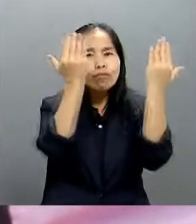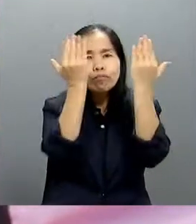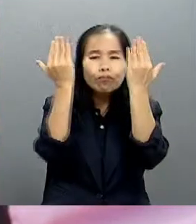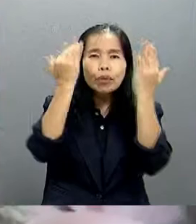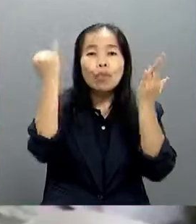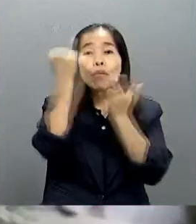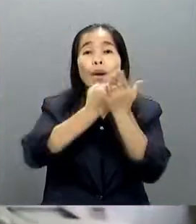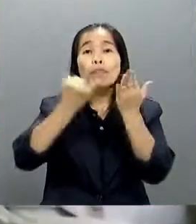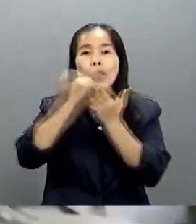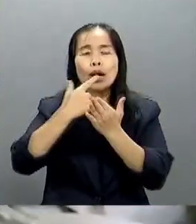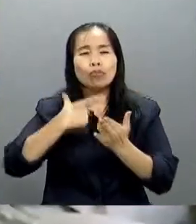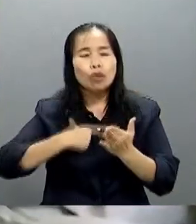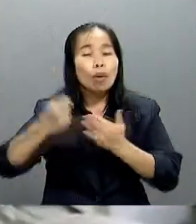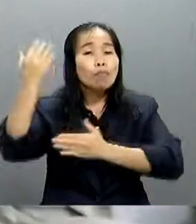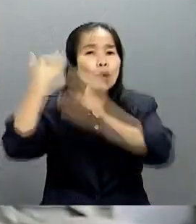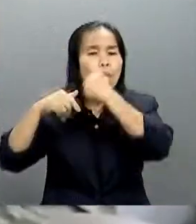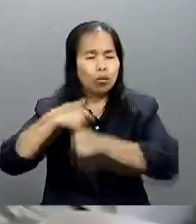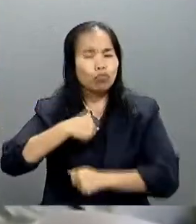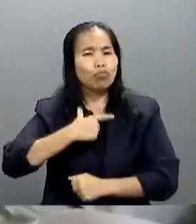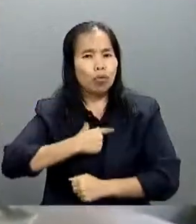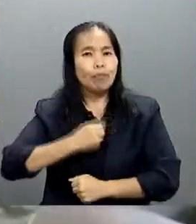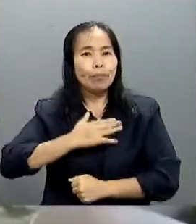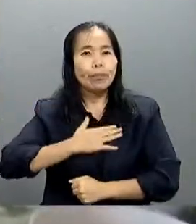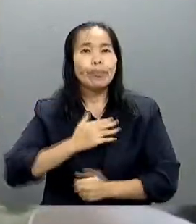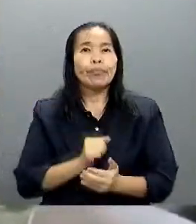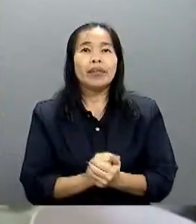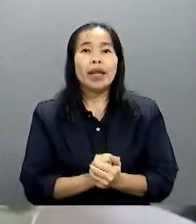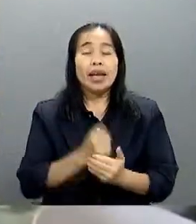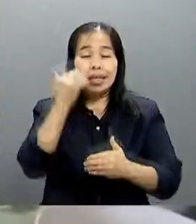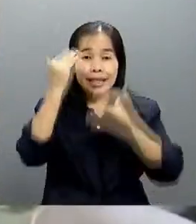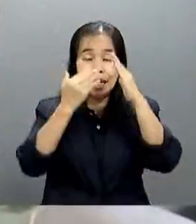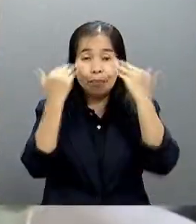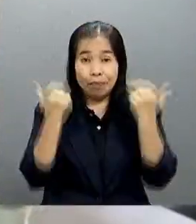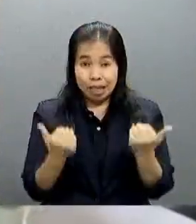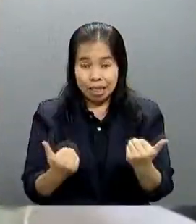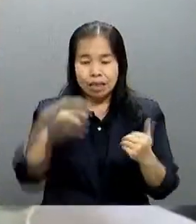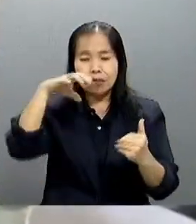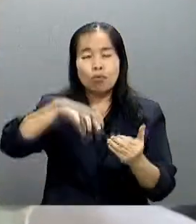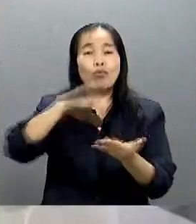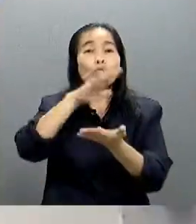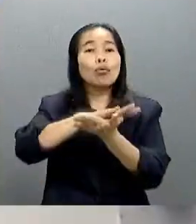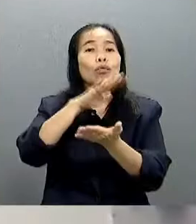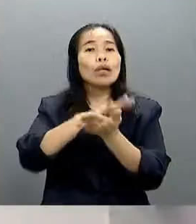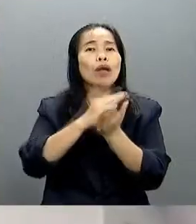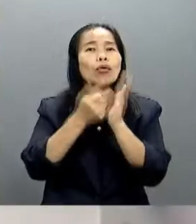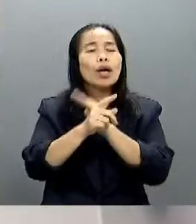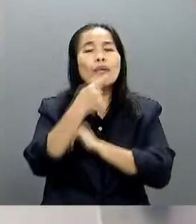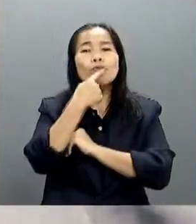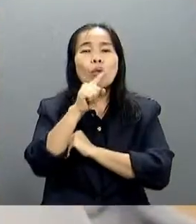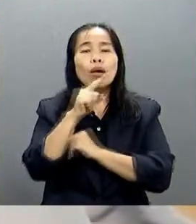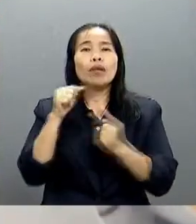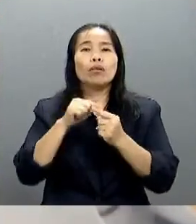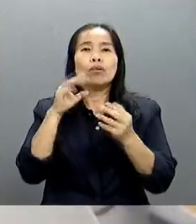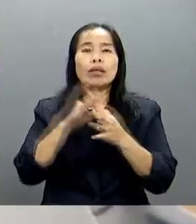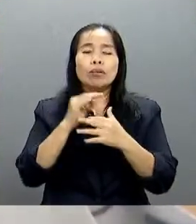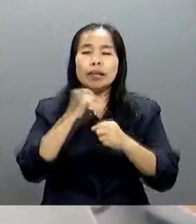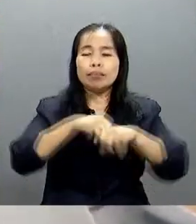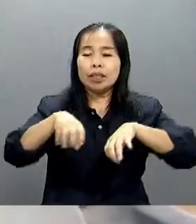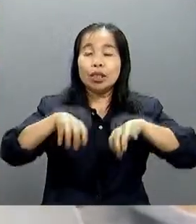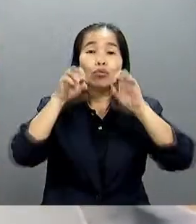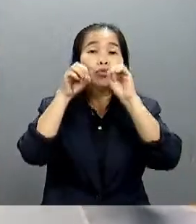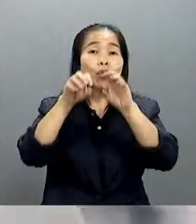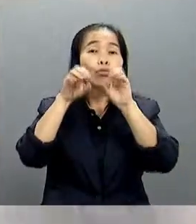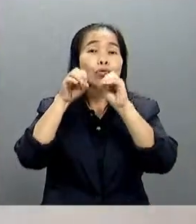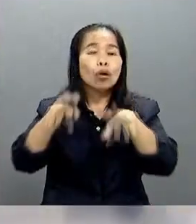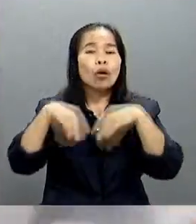าสตร์อะไรอย่างนี้ค่ะ กิจกรรมในการเรียนรู้ของโรงเรียนเทศบาลบ้านโดนชัยเป็นการจัดการเรียนการสอนเพื่อให้เข้ากับความ